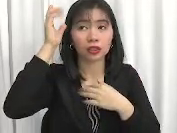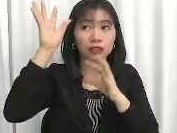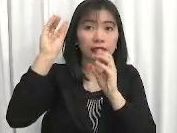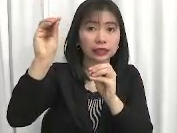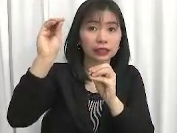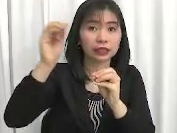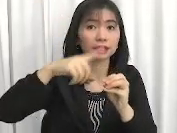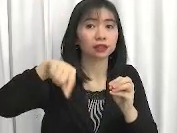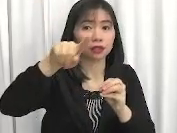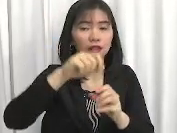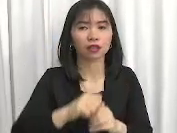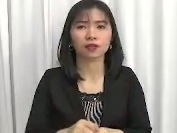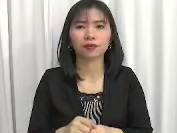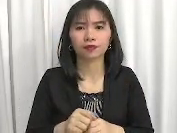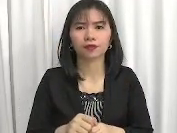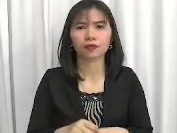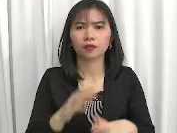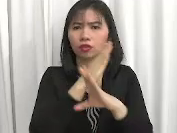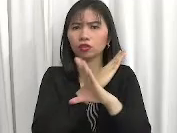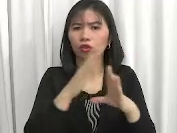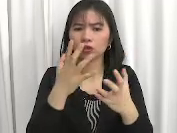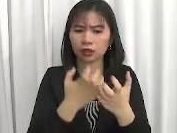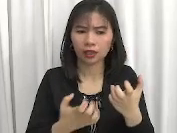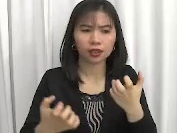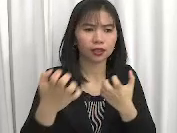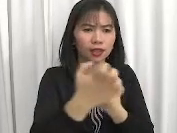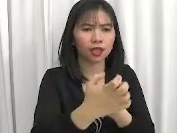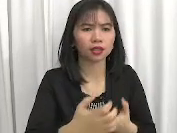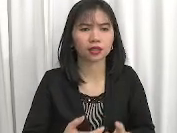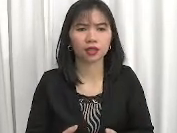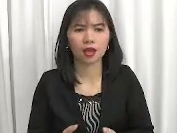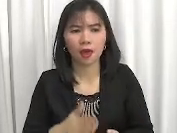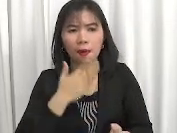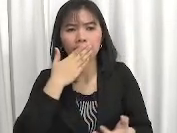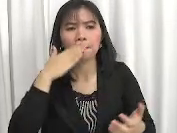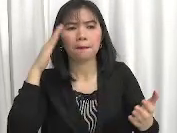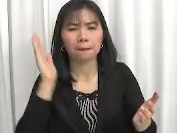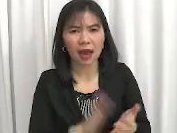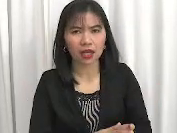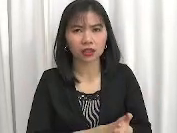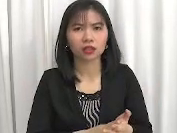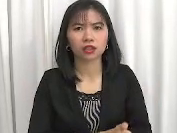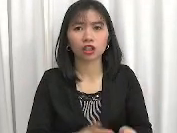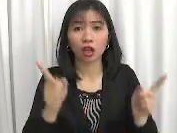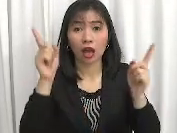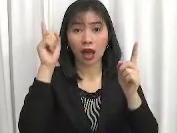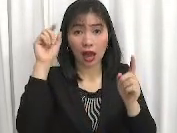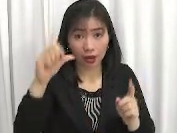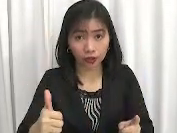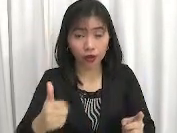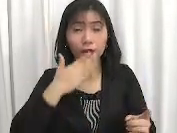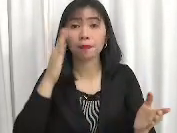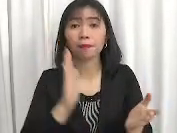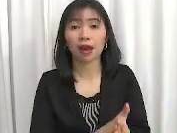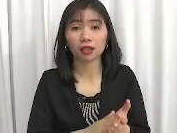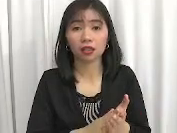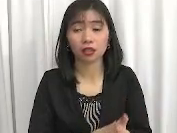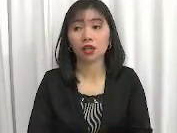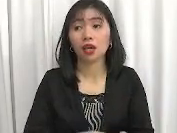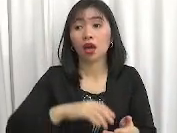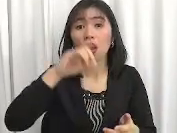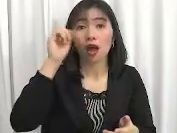huwag mong suklian na masama yung masama. Amen. Kundi suklian mo na mabuti